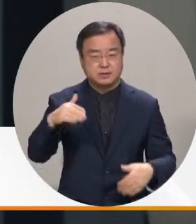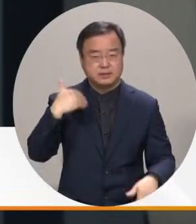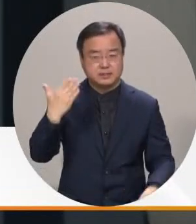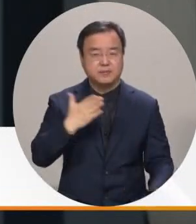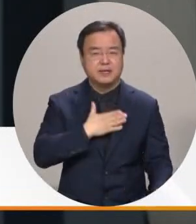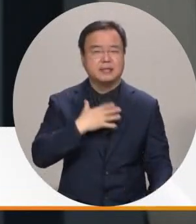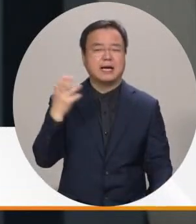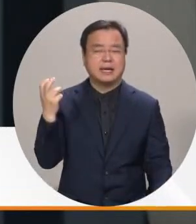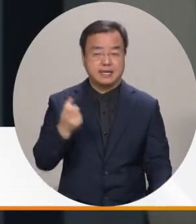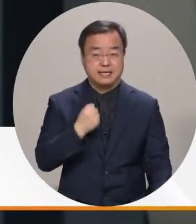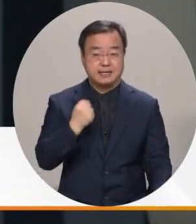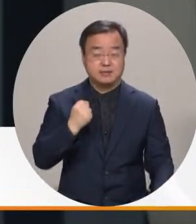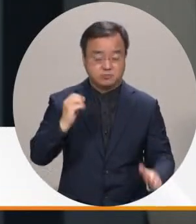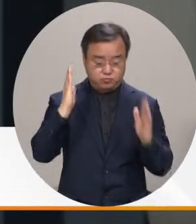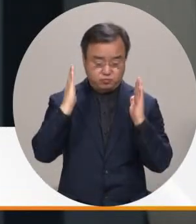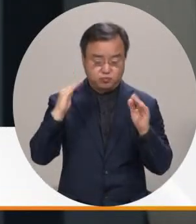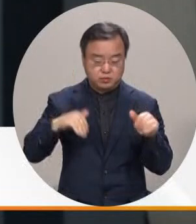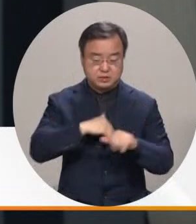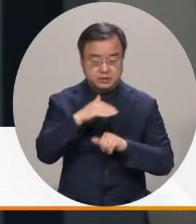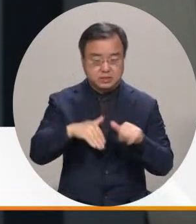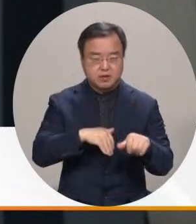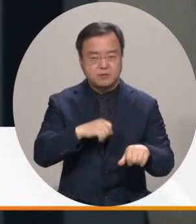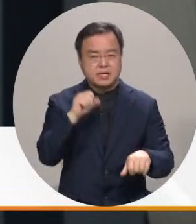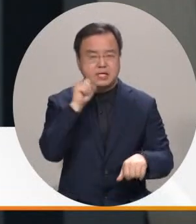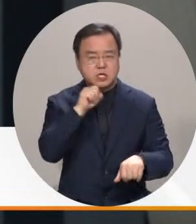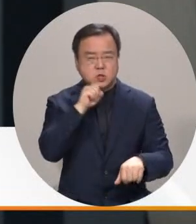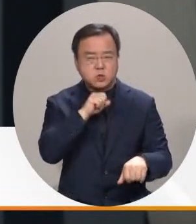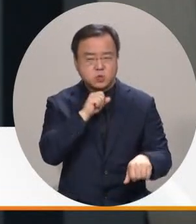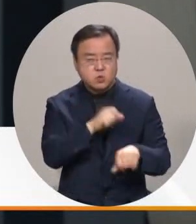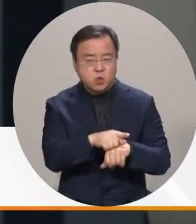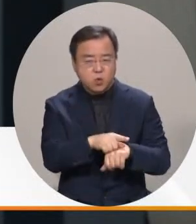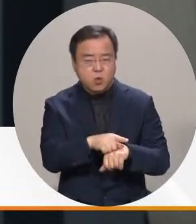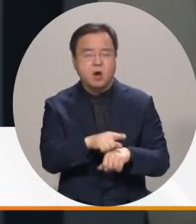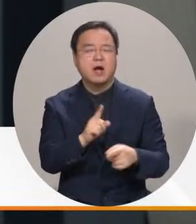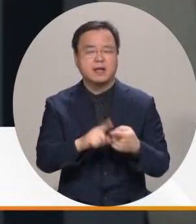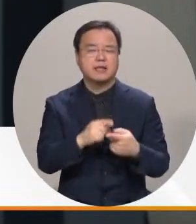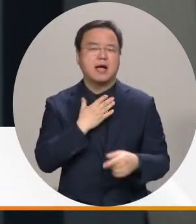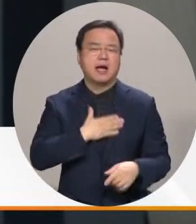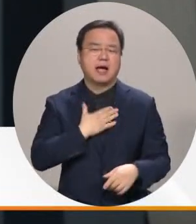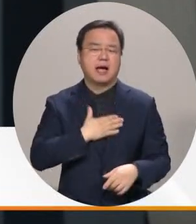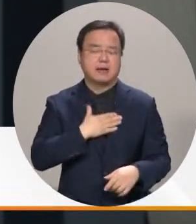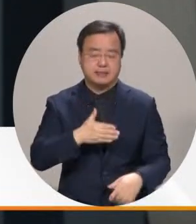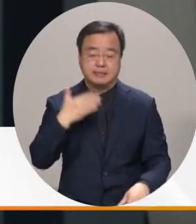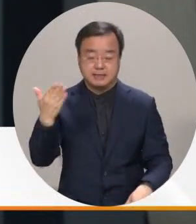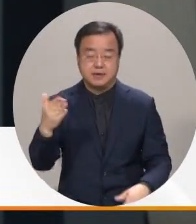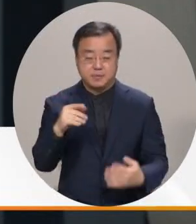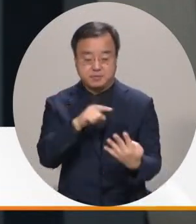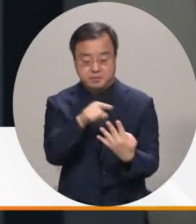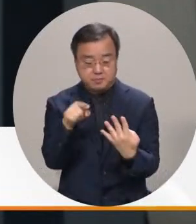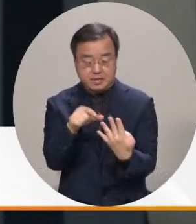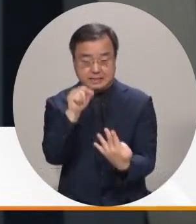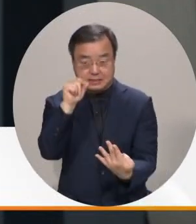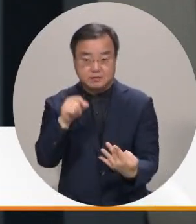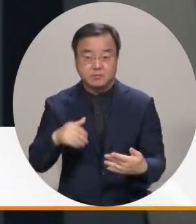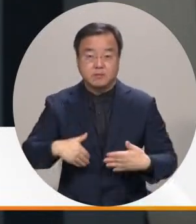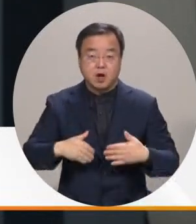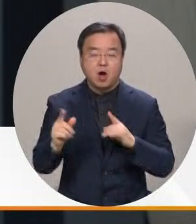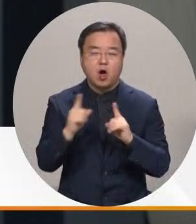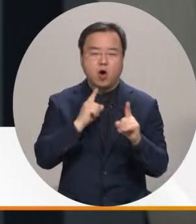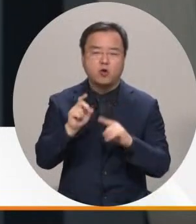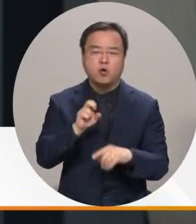가지고 있는 어떤 학습 상황 그리고 학습 성향 이런 것들도 정확하게 판단을 해서 선택을 해야 됩니다 그래서 언어와 매체 같은